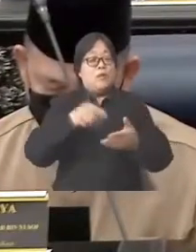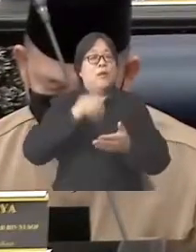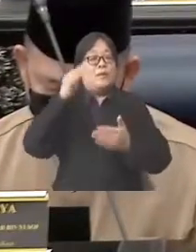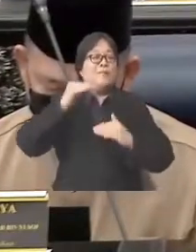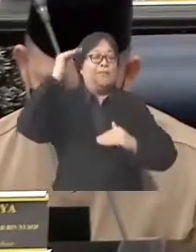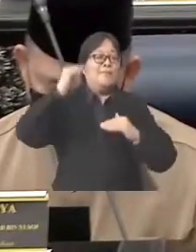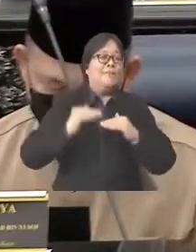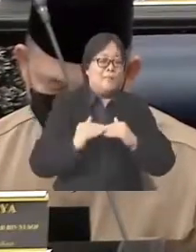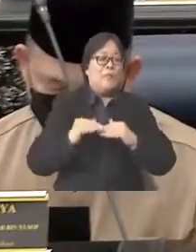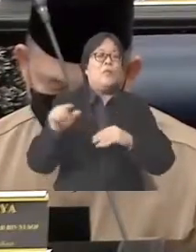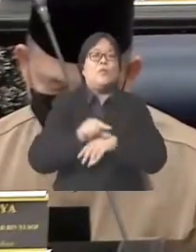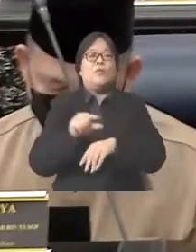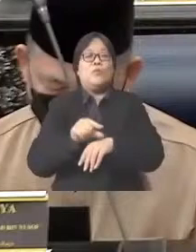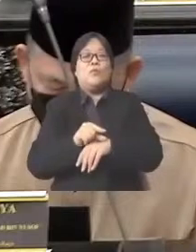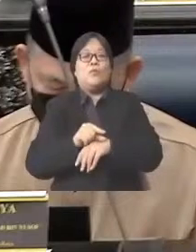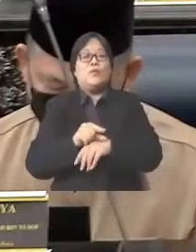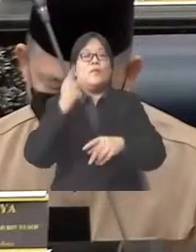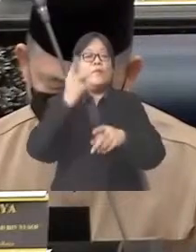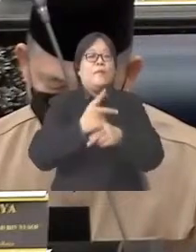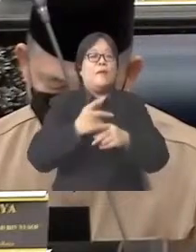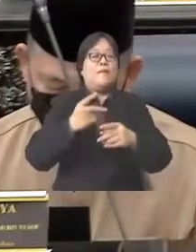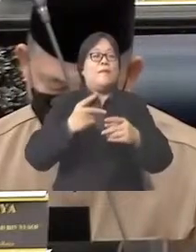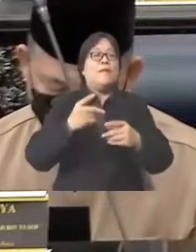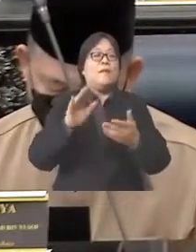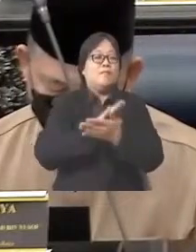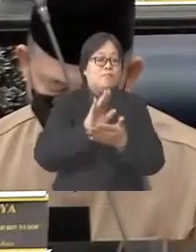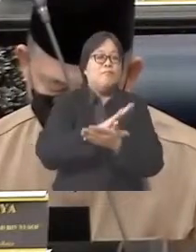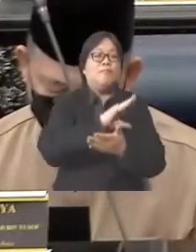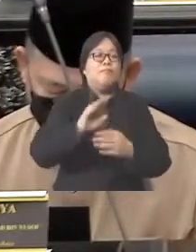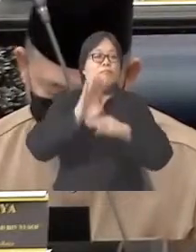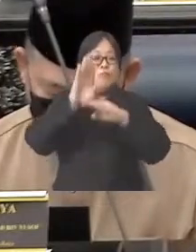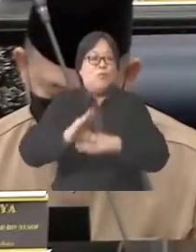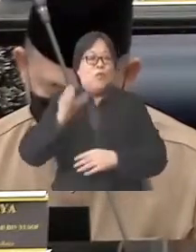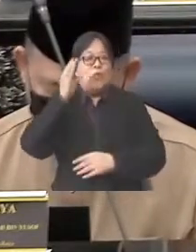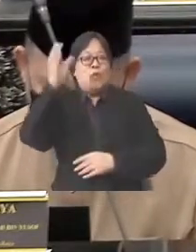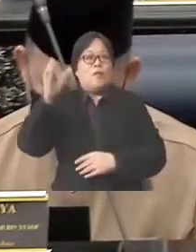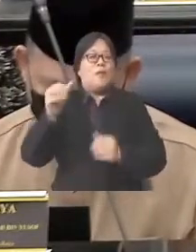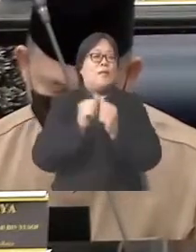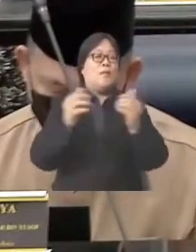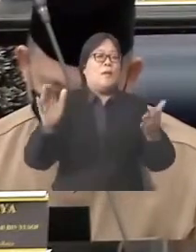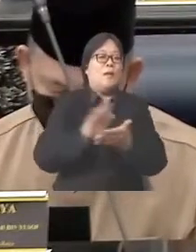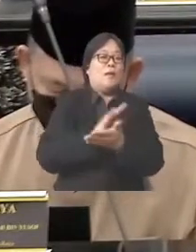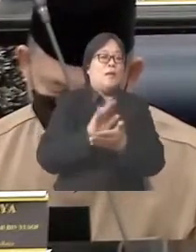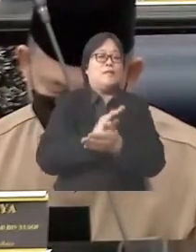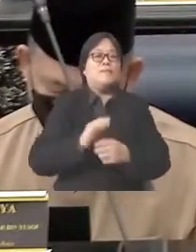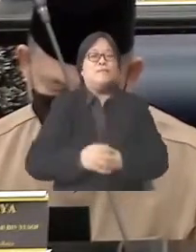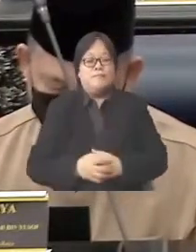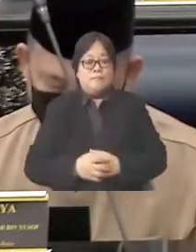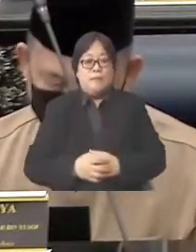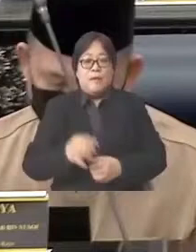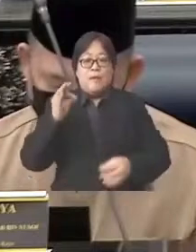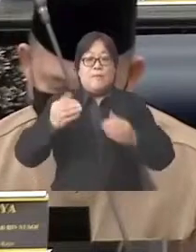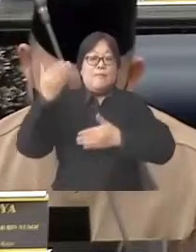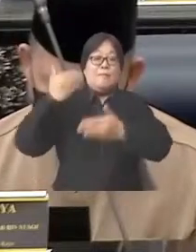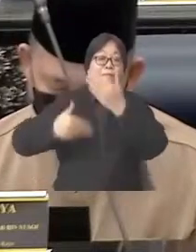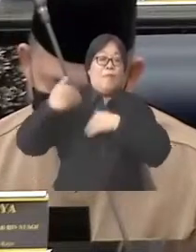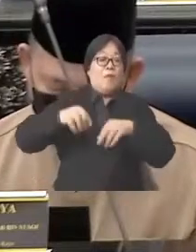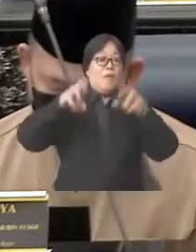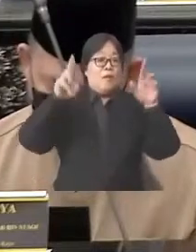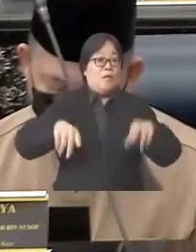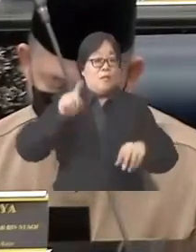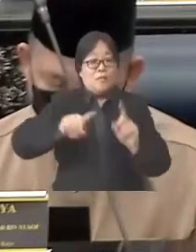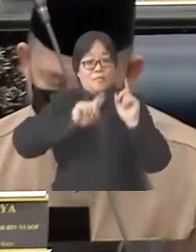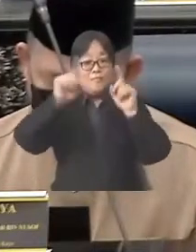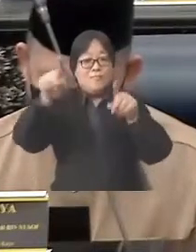ini akan meminum penggunaan store and fiscal dan Minggu zat konsep tampil kertas jika dahulu Raya